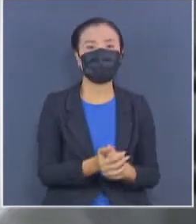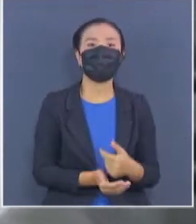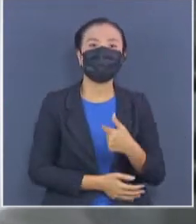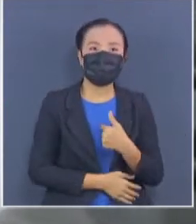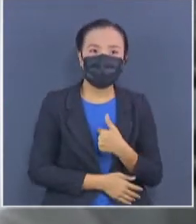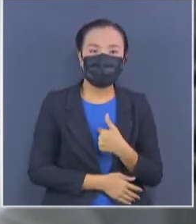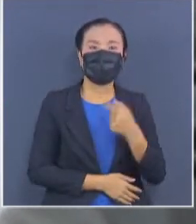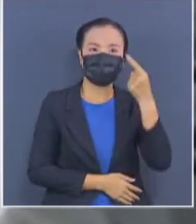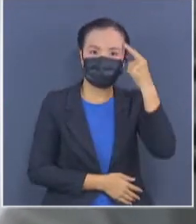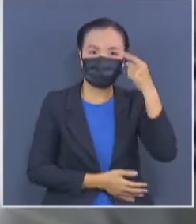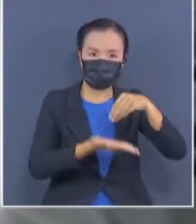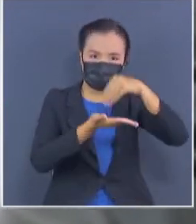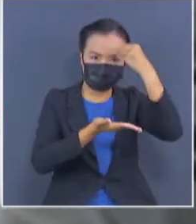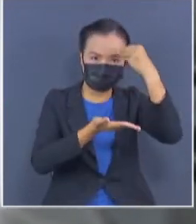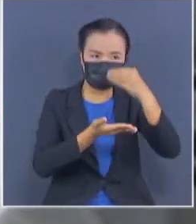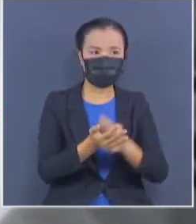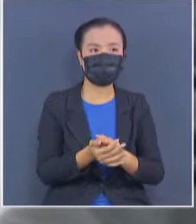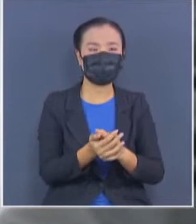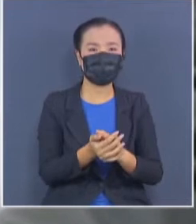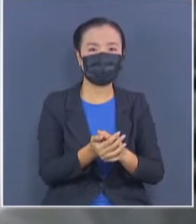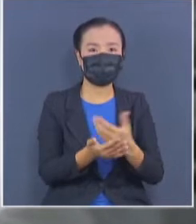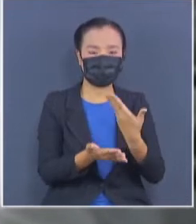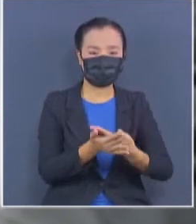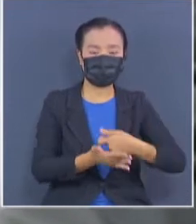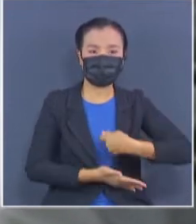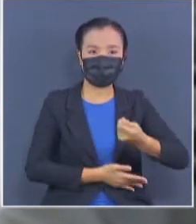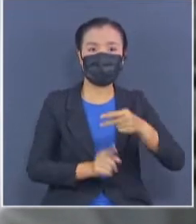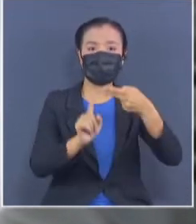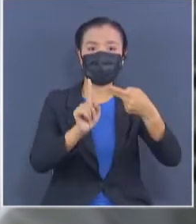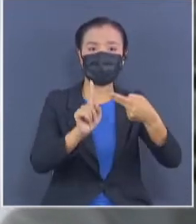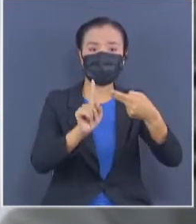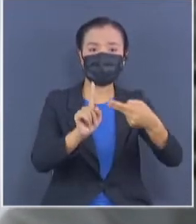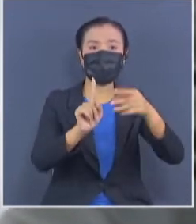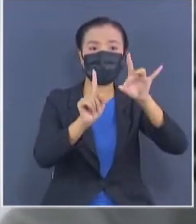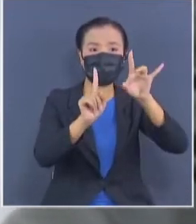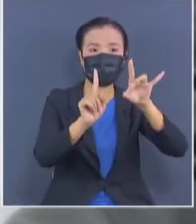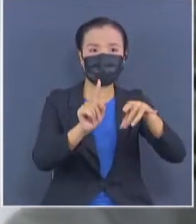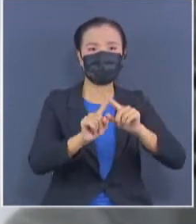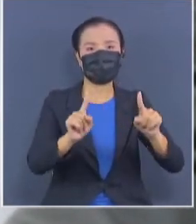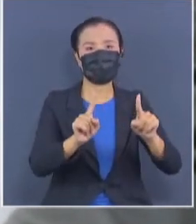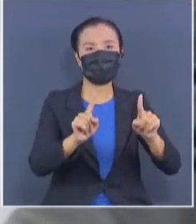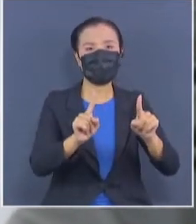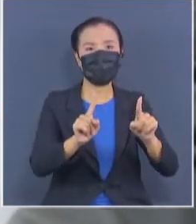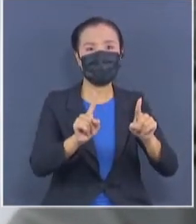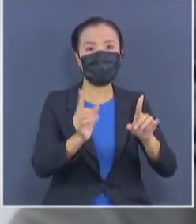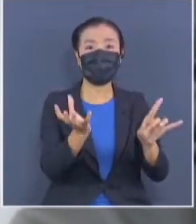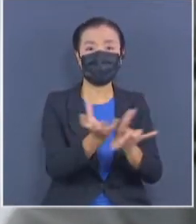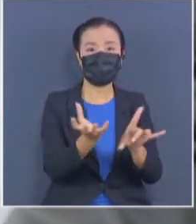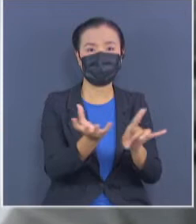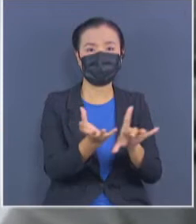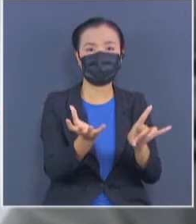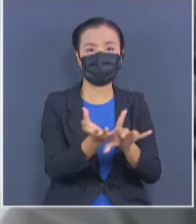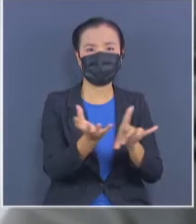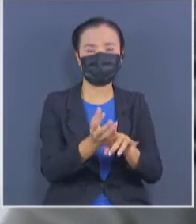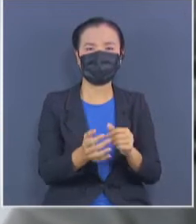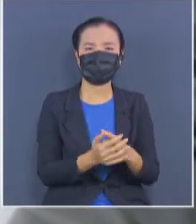คิดว่าต้องหนูเรียนเข้าซีพีแต่ค่าเทอมหมื่นประมาณ 180บาทแต่ว่าคุณภาพที่สมควรได้รับก็คือ